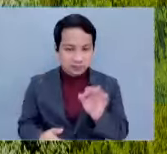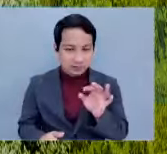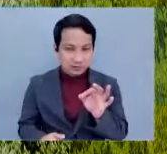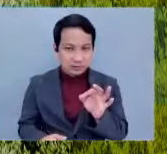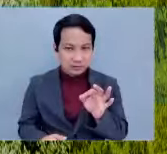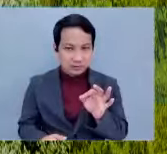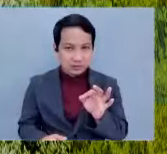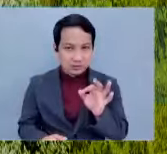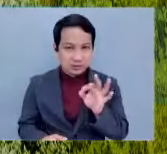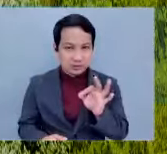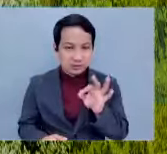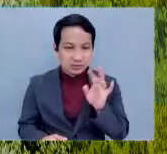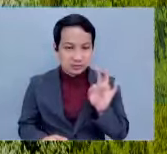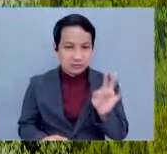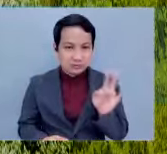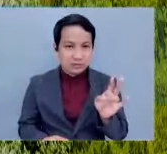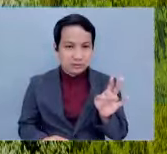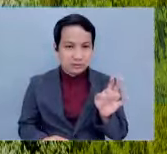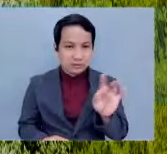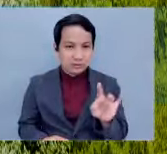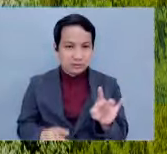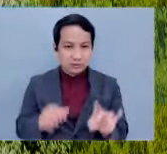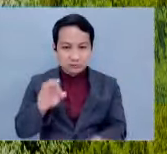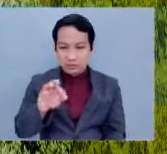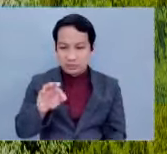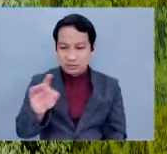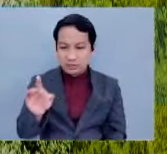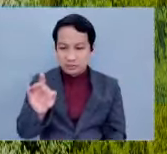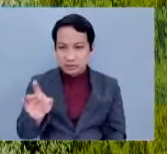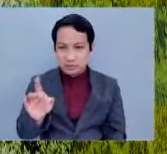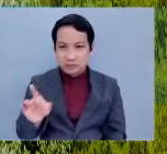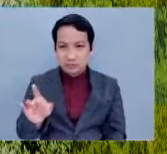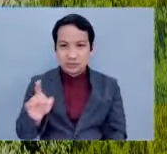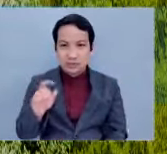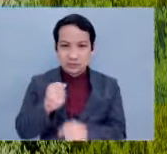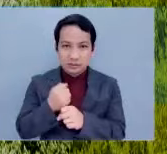around 1979 lang ito 1980 na ginawang